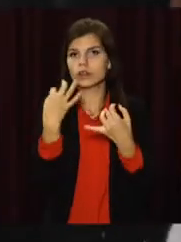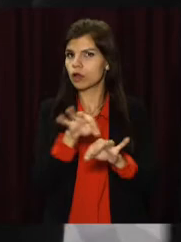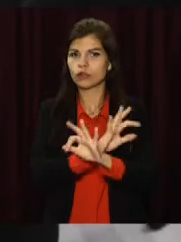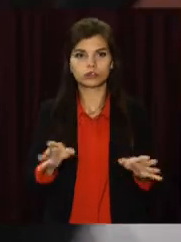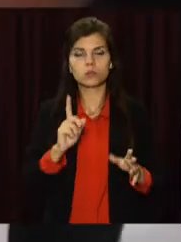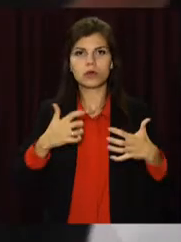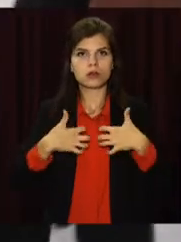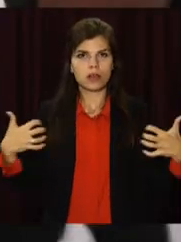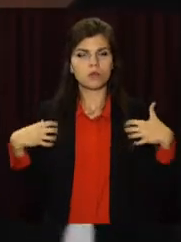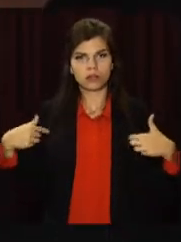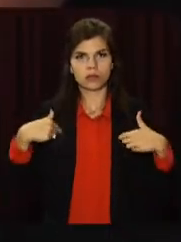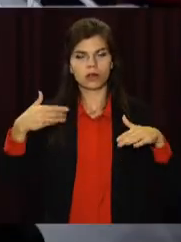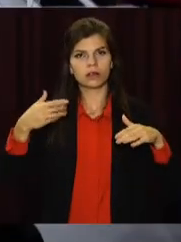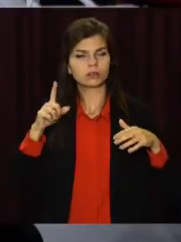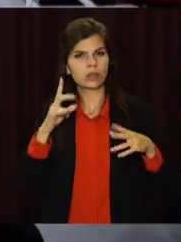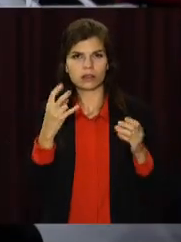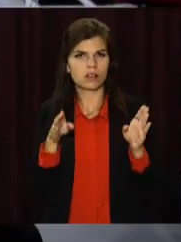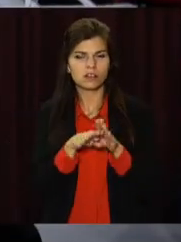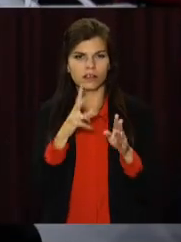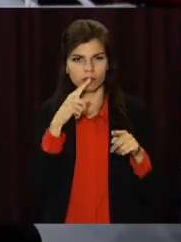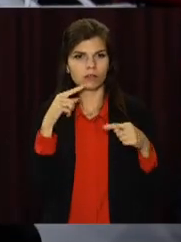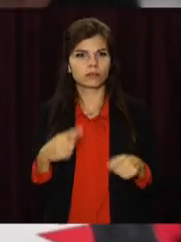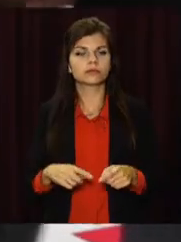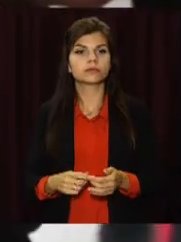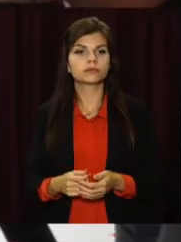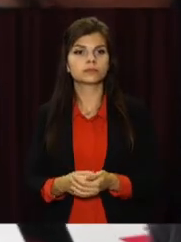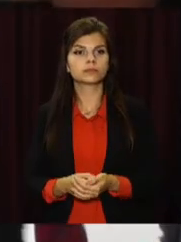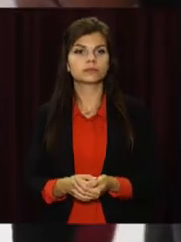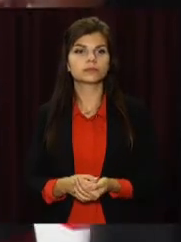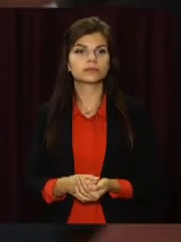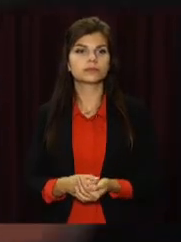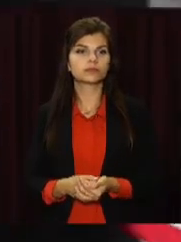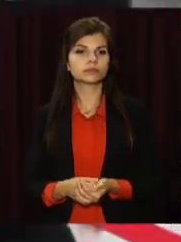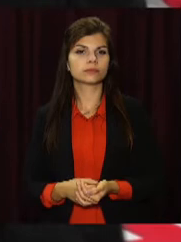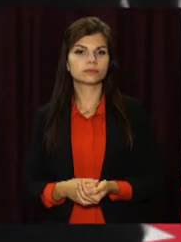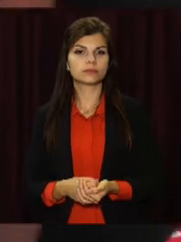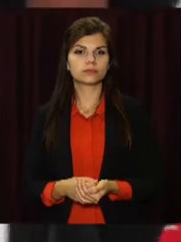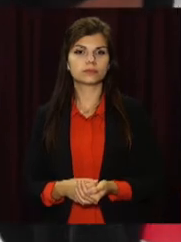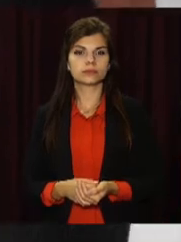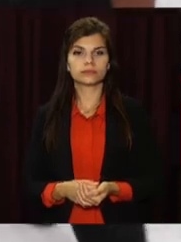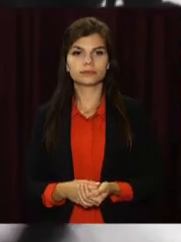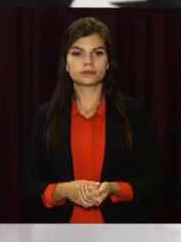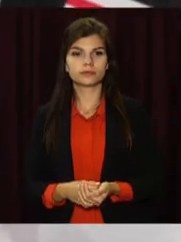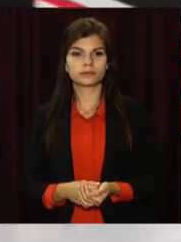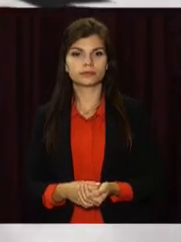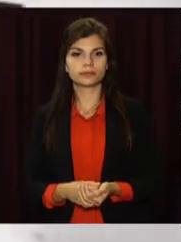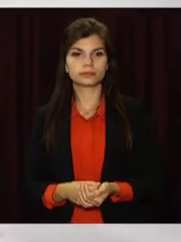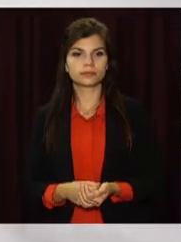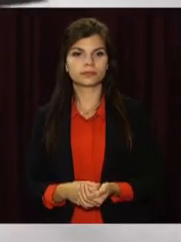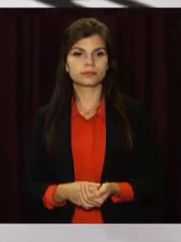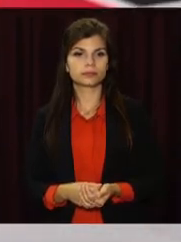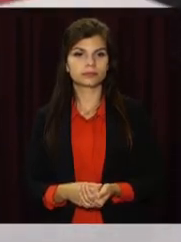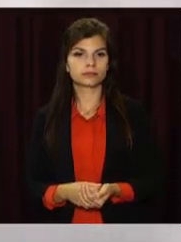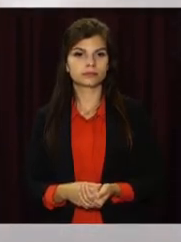Я так вважаю, що другий раунд чисто за ними. Кошель очень разозлился, видно.